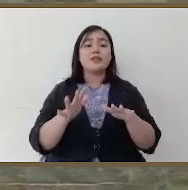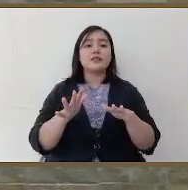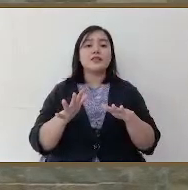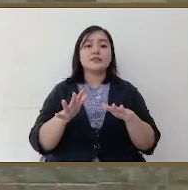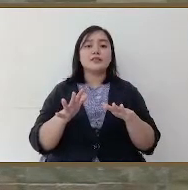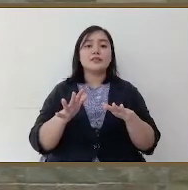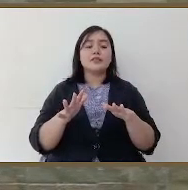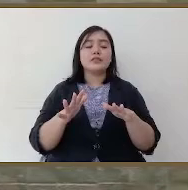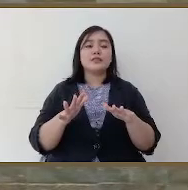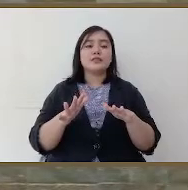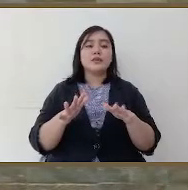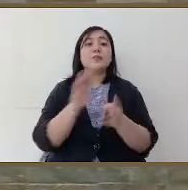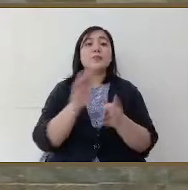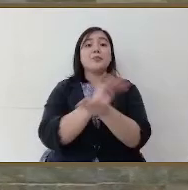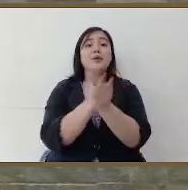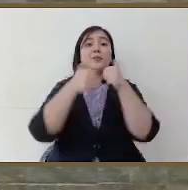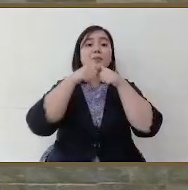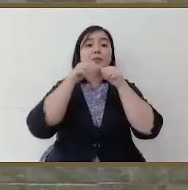sa iba.